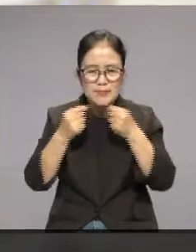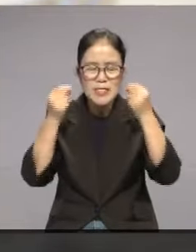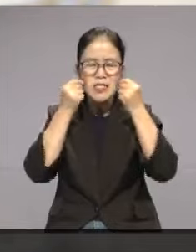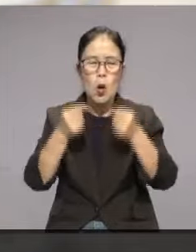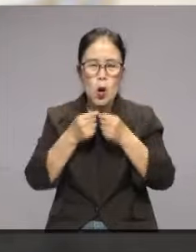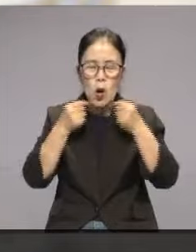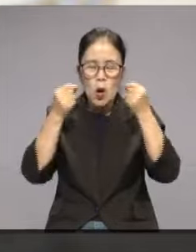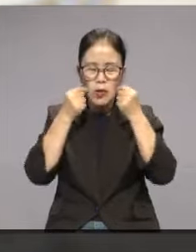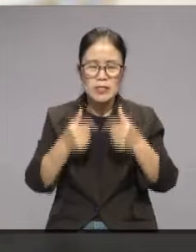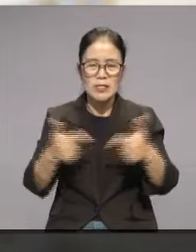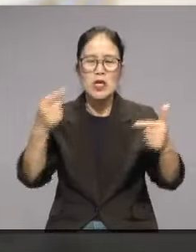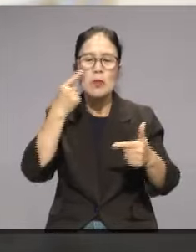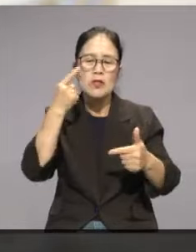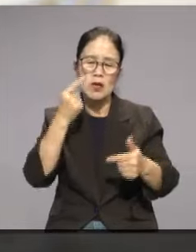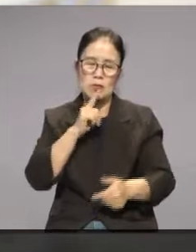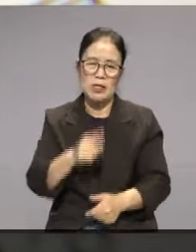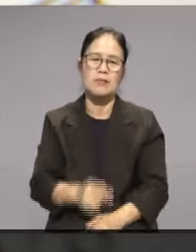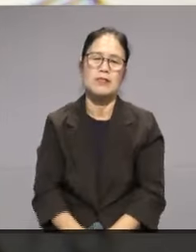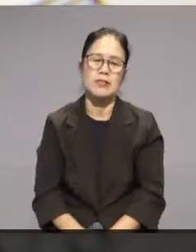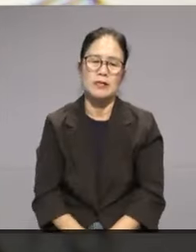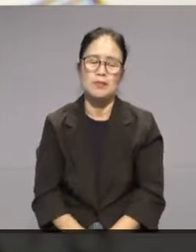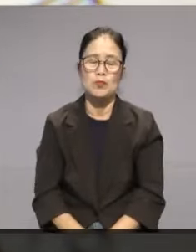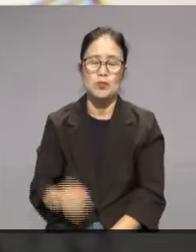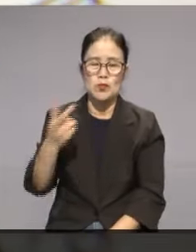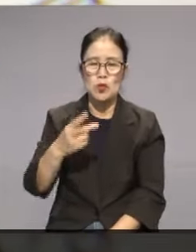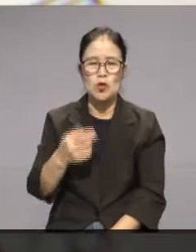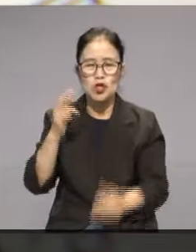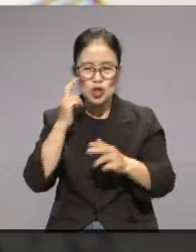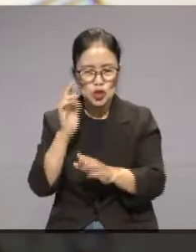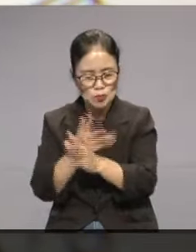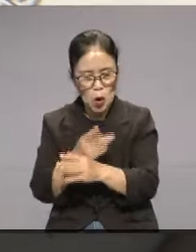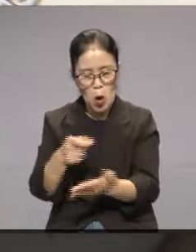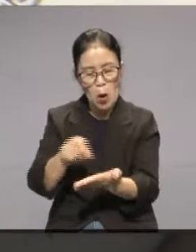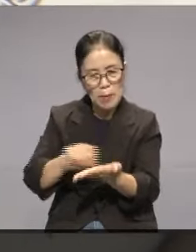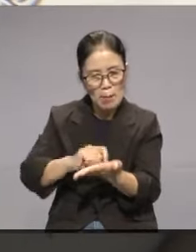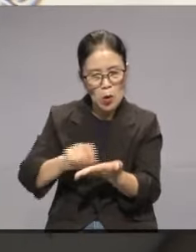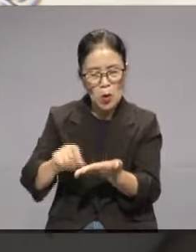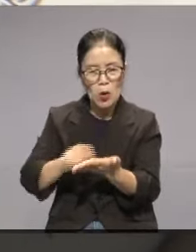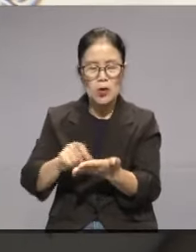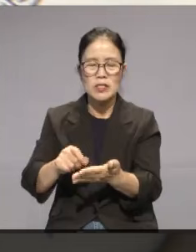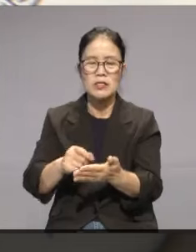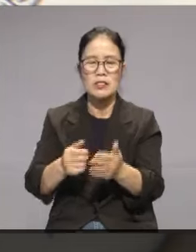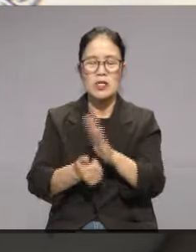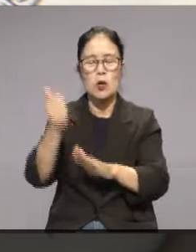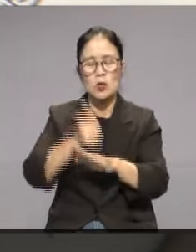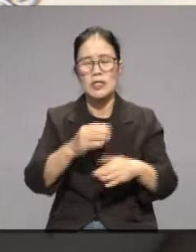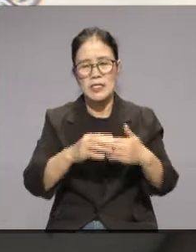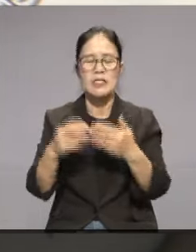미소 근육을 키워보자고 조언합니다. 나아가 유머, 외모 습관 등 성공을 이끄는 소통